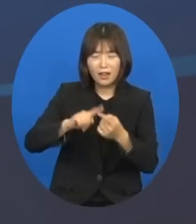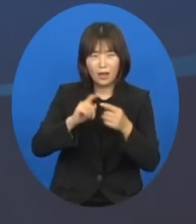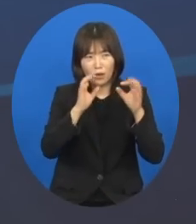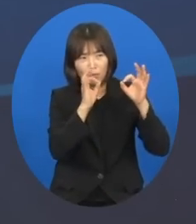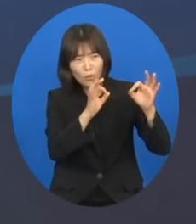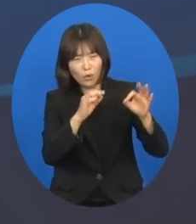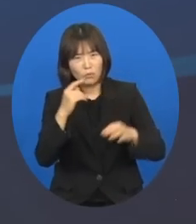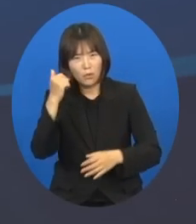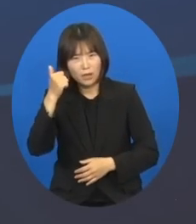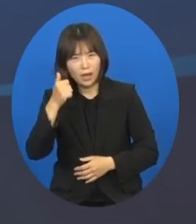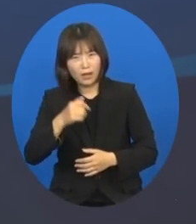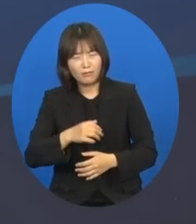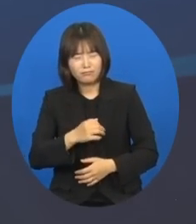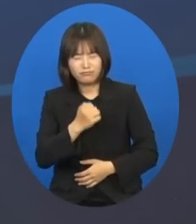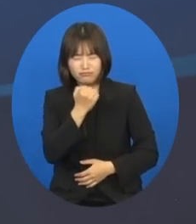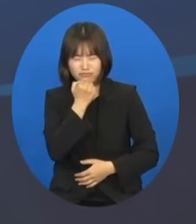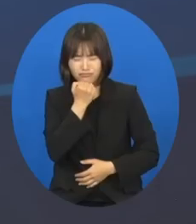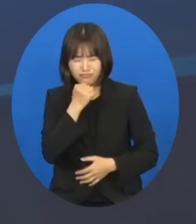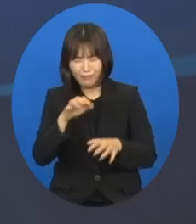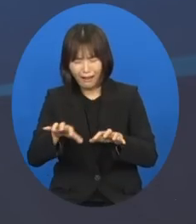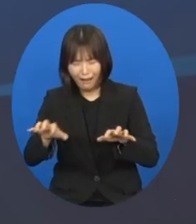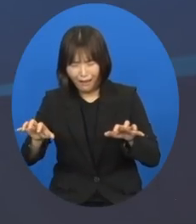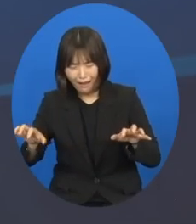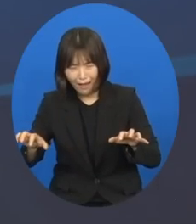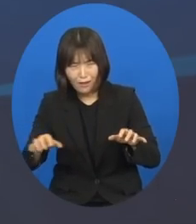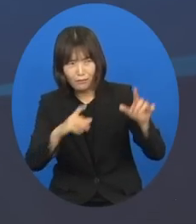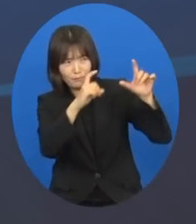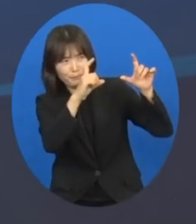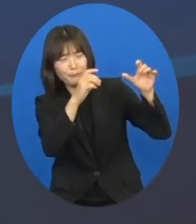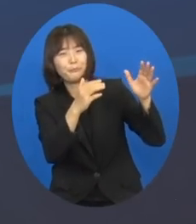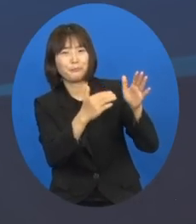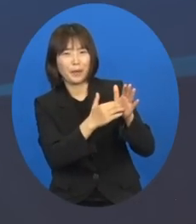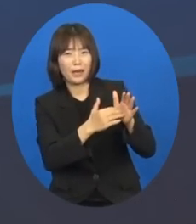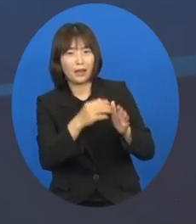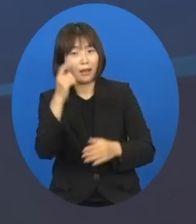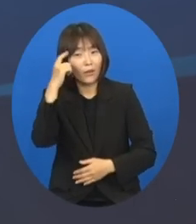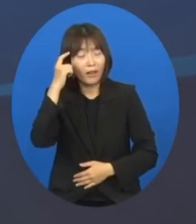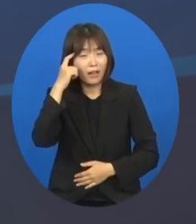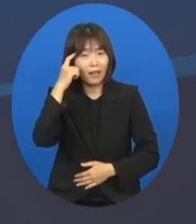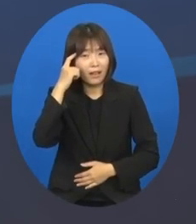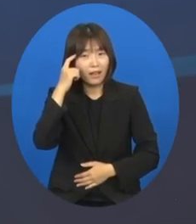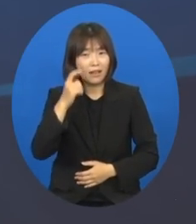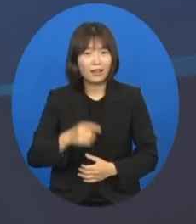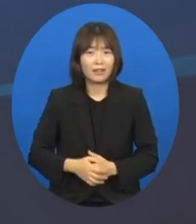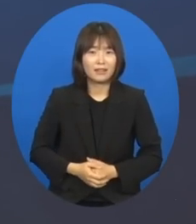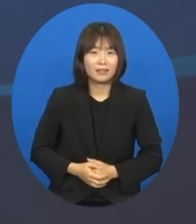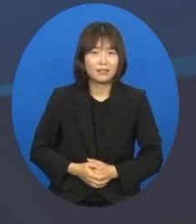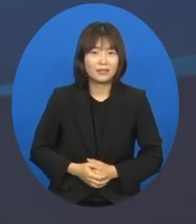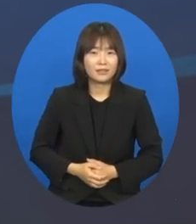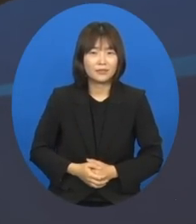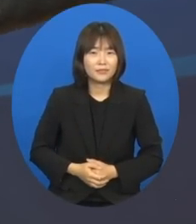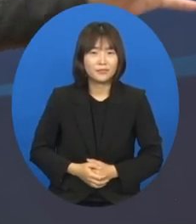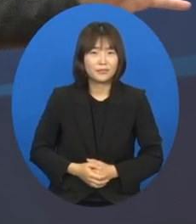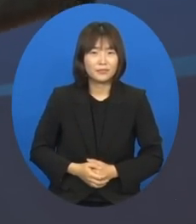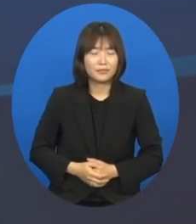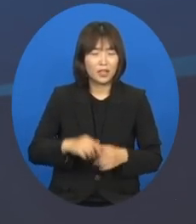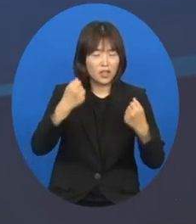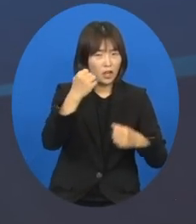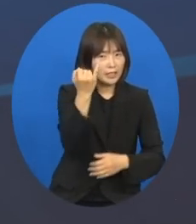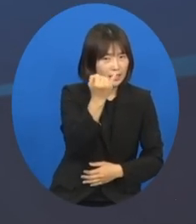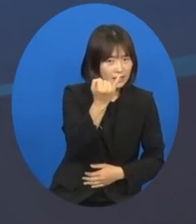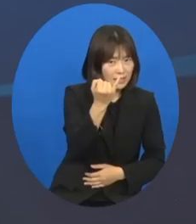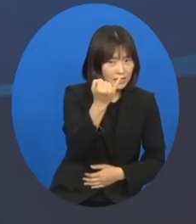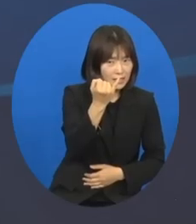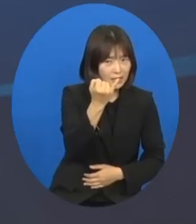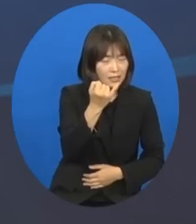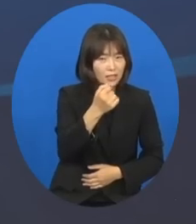목사님들이 다 확장 대소를 하면서 사진을 다 찍었어요 왜 사진을 찍었냐면 그 아가씨와 그 소주병